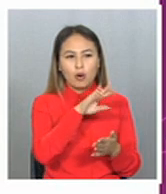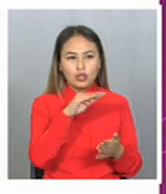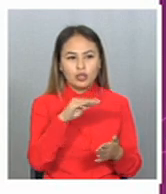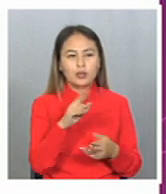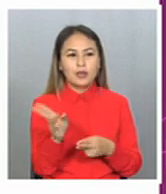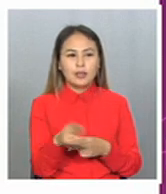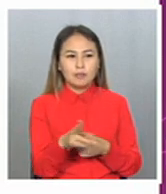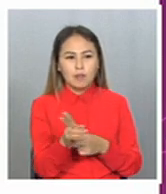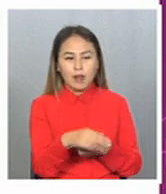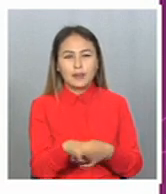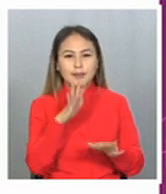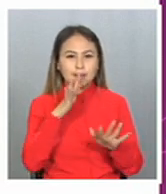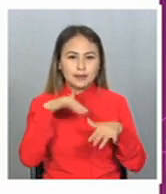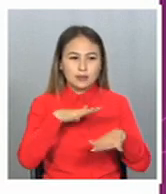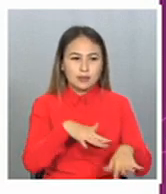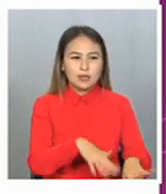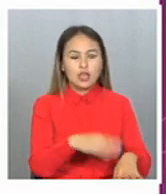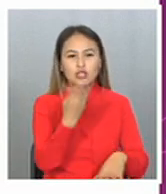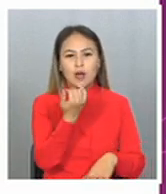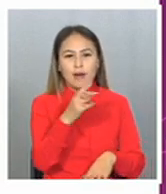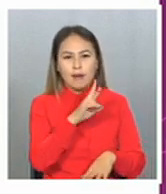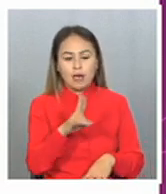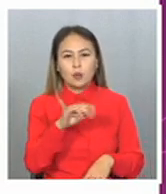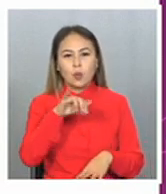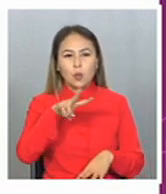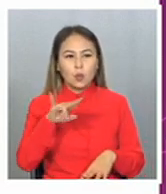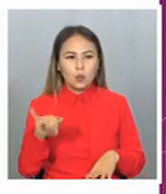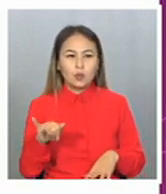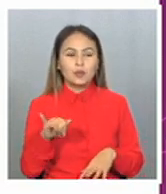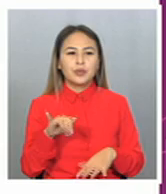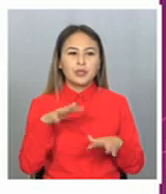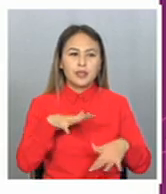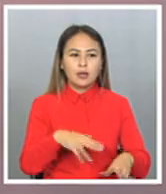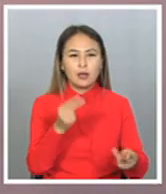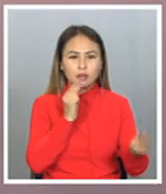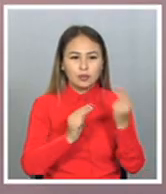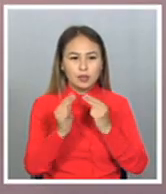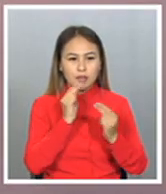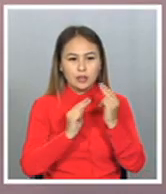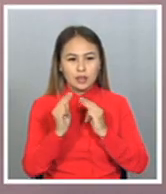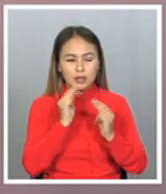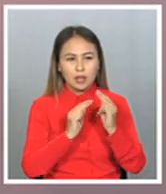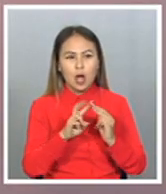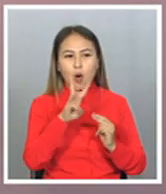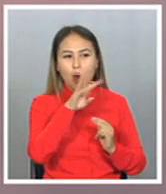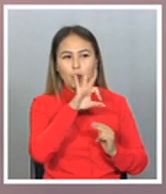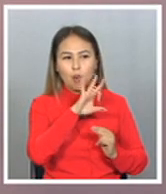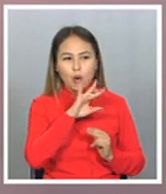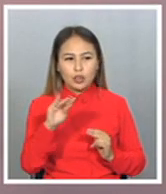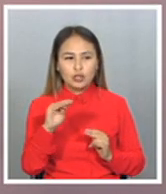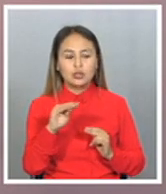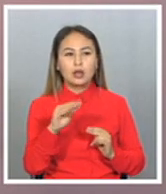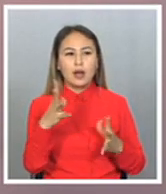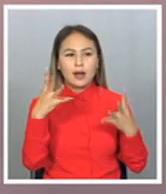итбалық теңіздегі шаян, ұлу, теңіз шаянымен қоректенеді. Моржды касатка